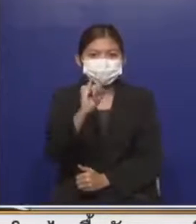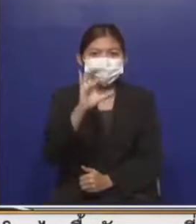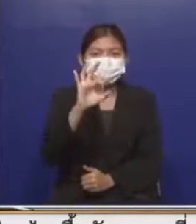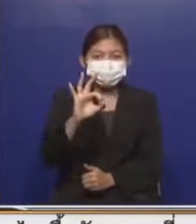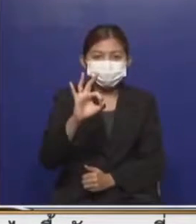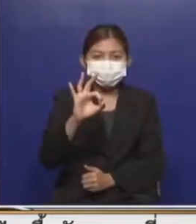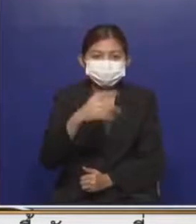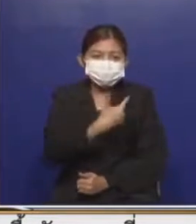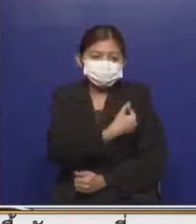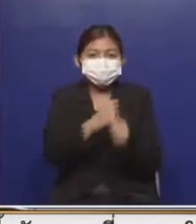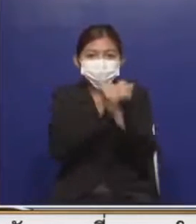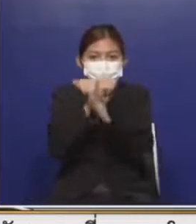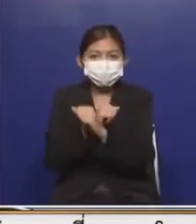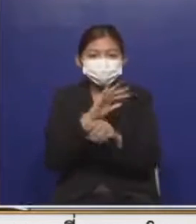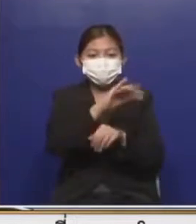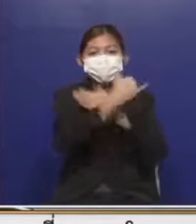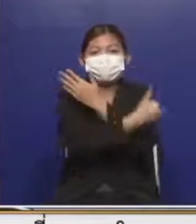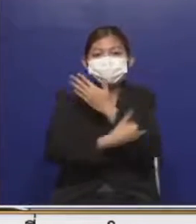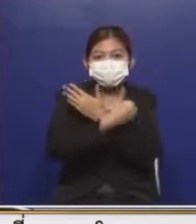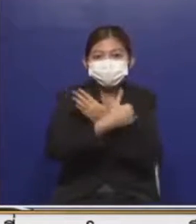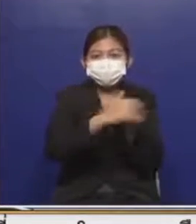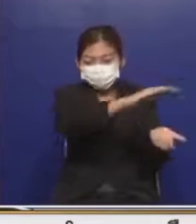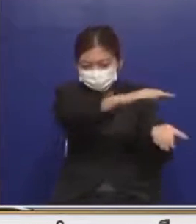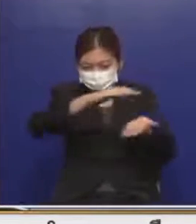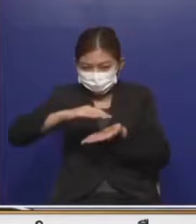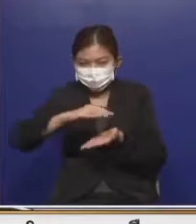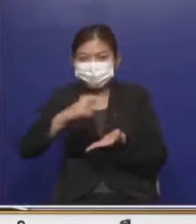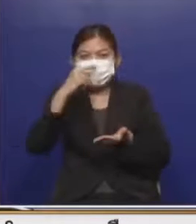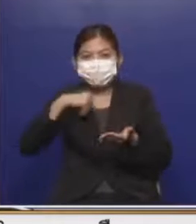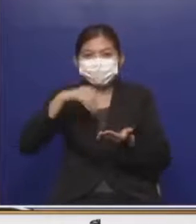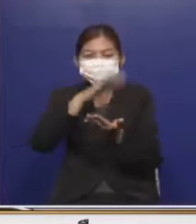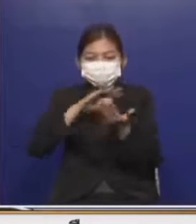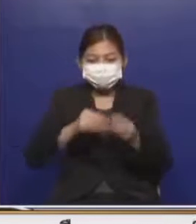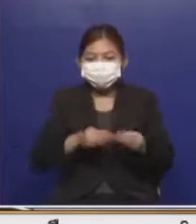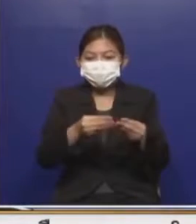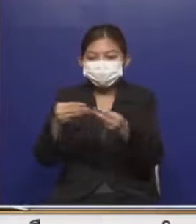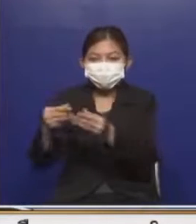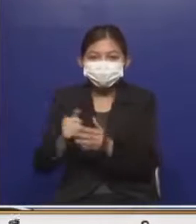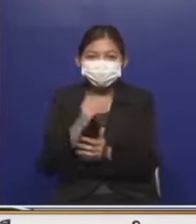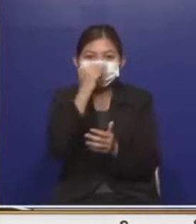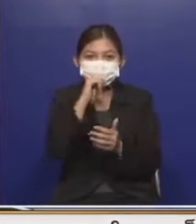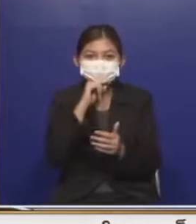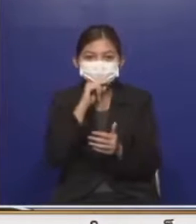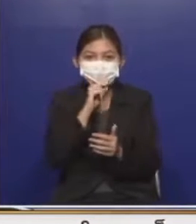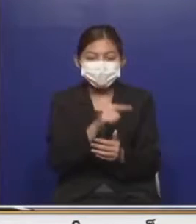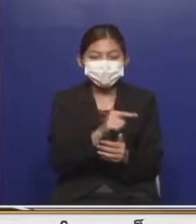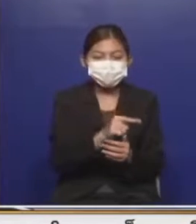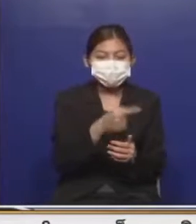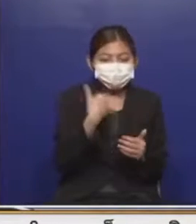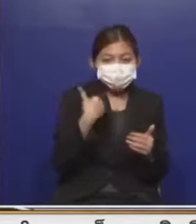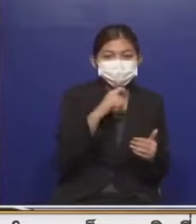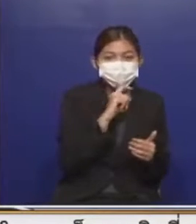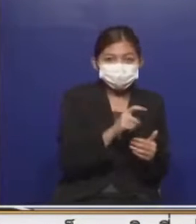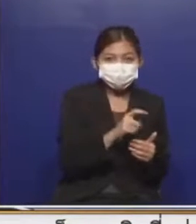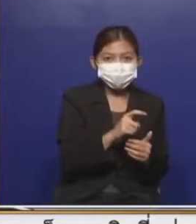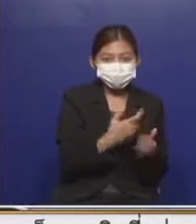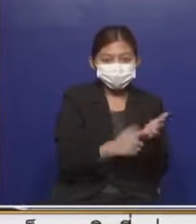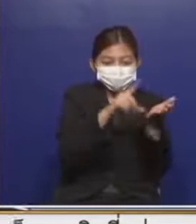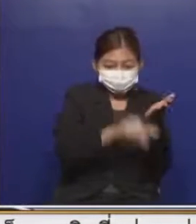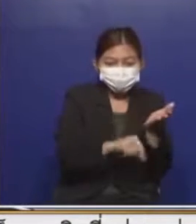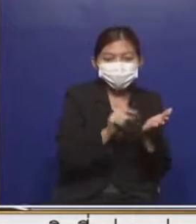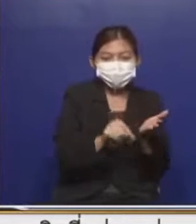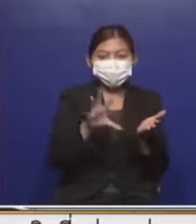ไมใช่ว่ถูกนะครับจากสื่อราคา 549 บาทถูกก Pfizer แ 51 บาทนี่ยไม่นบกรณีของ CEO